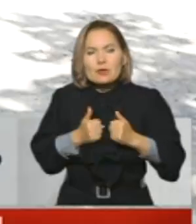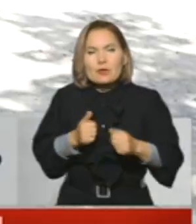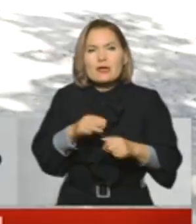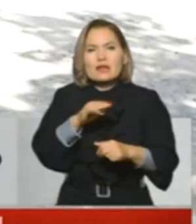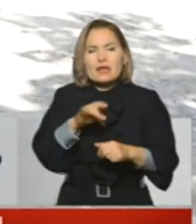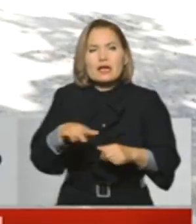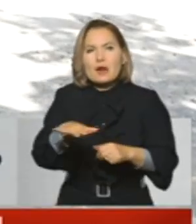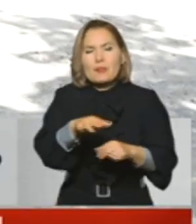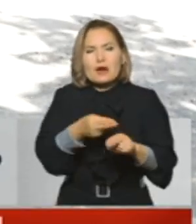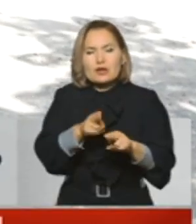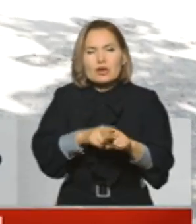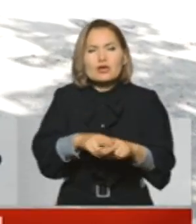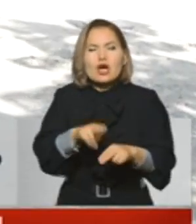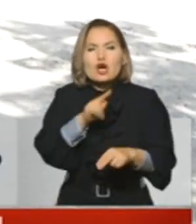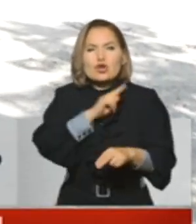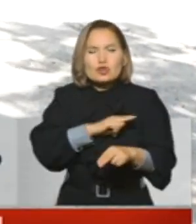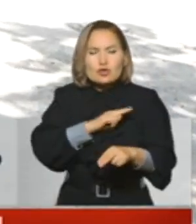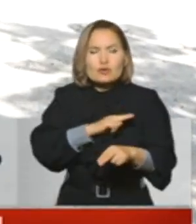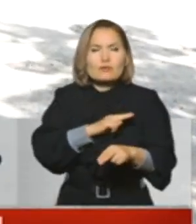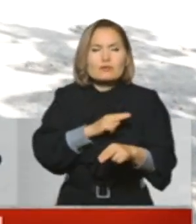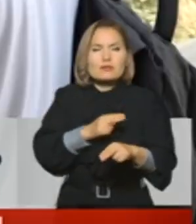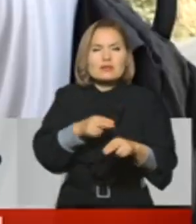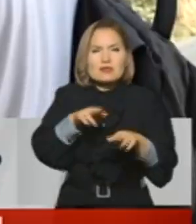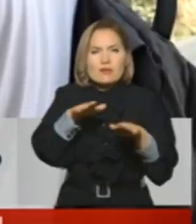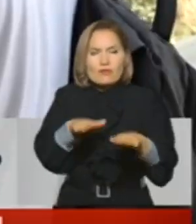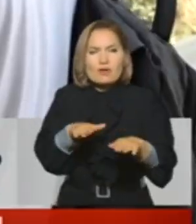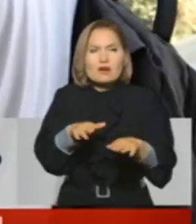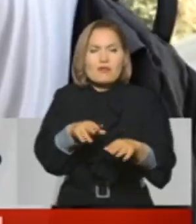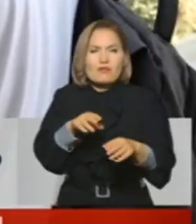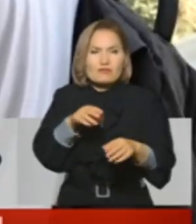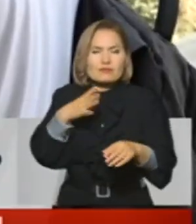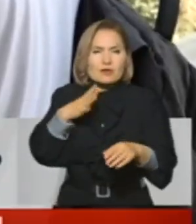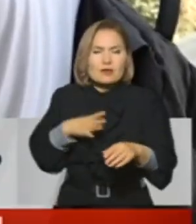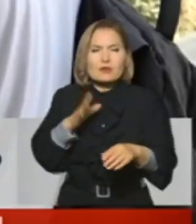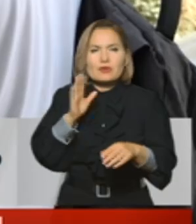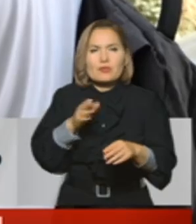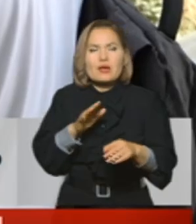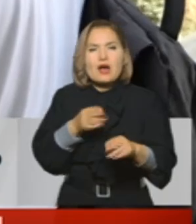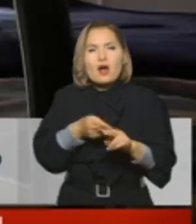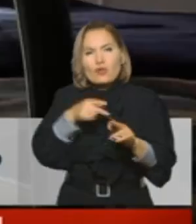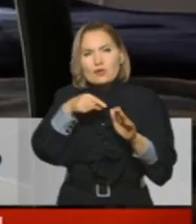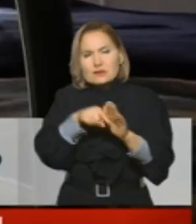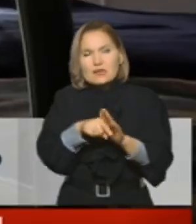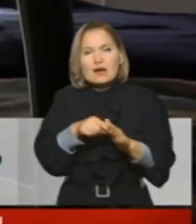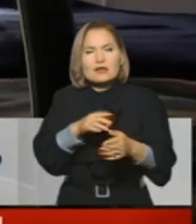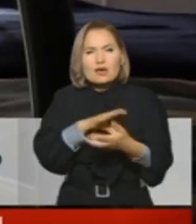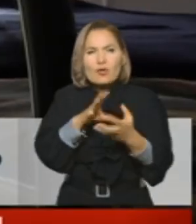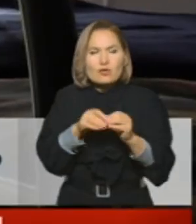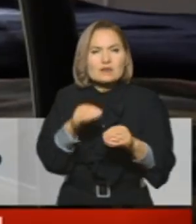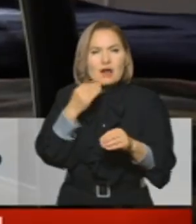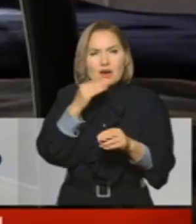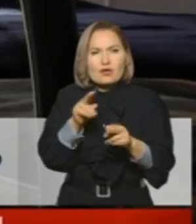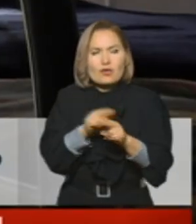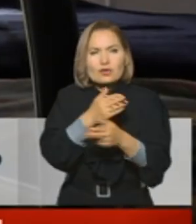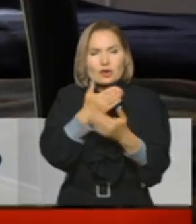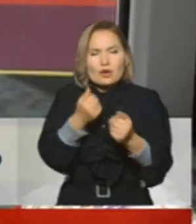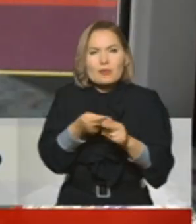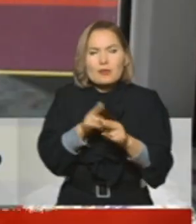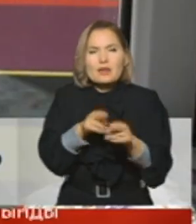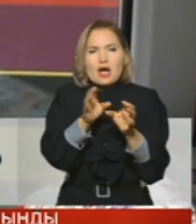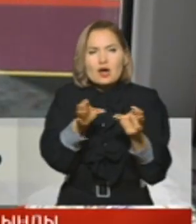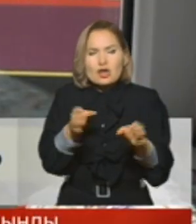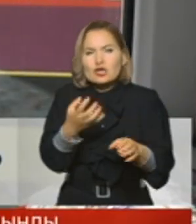жәрдем мамандары жұмыс жасауға жағдай жоқ жерде қызмет етуіне тура келеді. Күн суытып келе жатқанын ескерсек, нысанға әлі жылыту пеші де